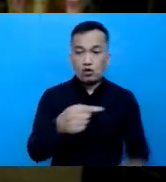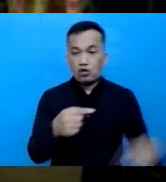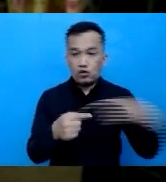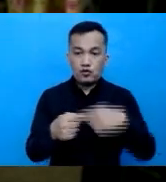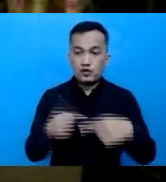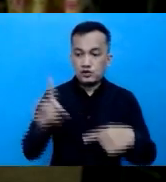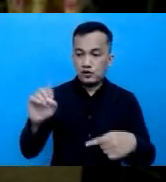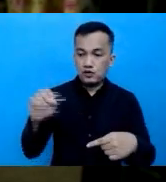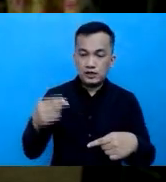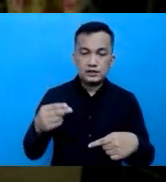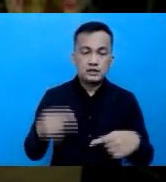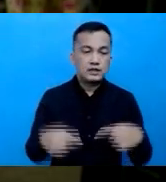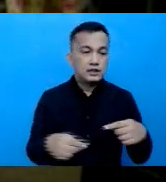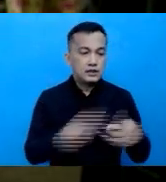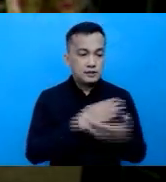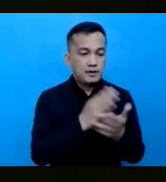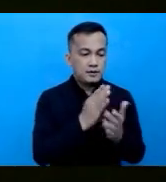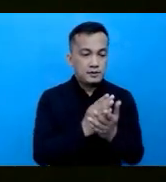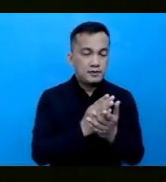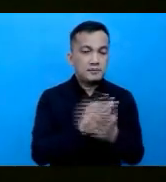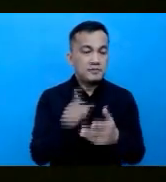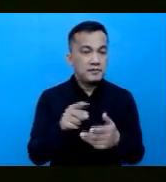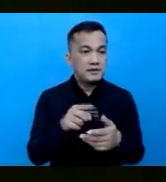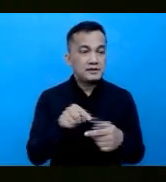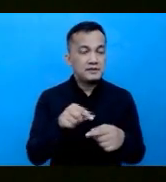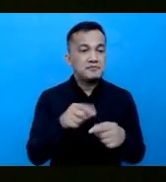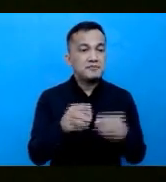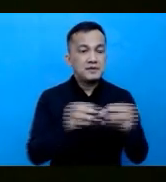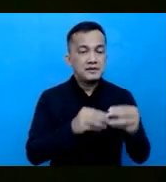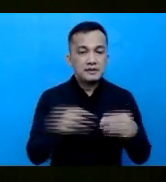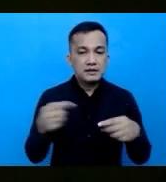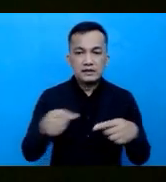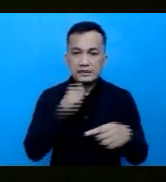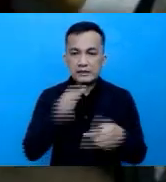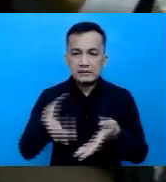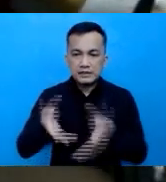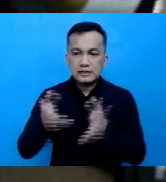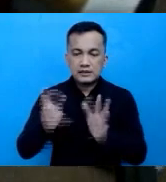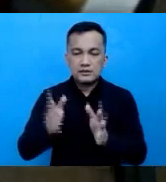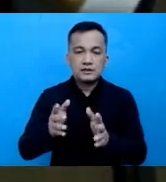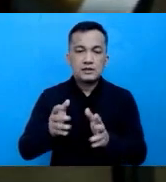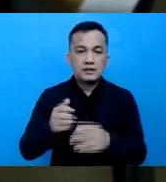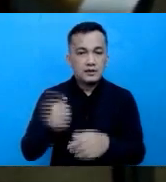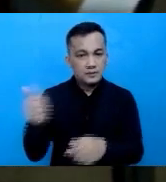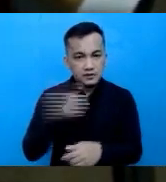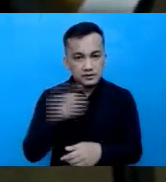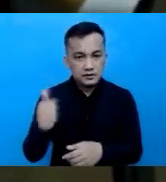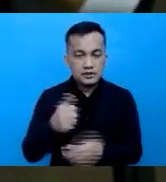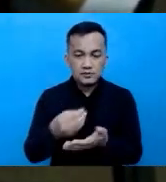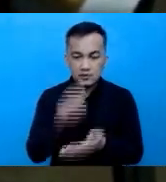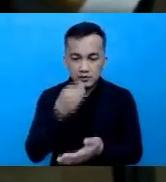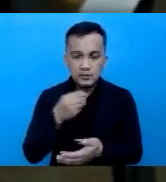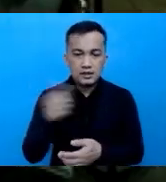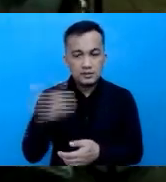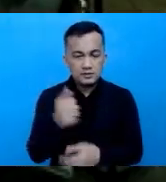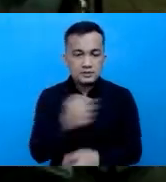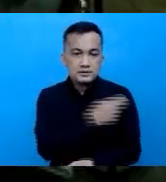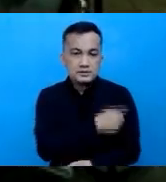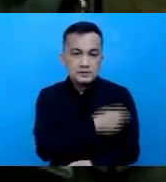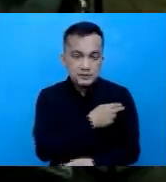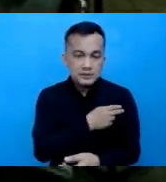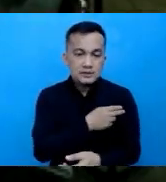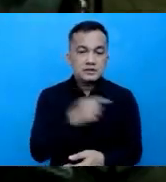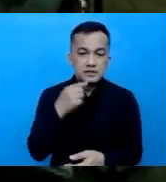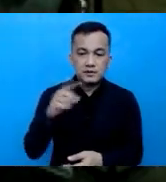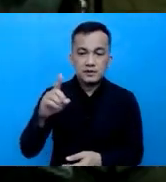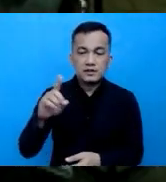Management sa issue ng hindi pag-release ng meal accommodation and transportation allowance sa ilang ospital. Ayon sa DOH, limitado lang daw ang nabigyan nila